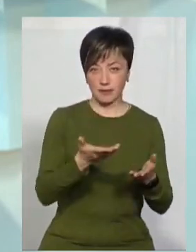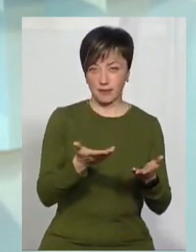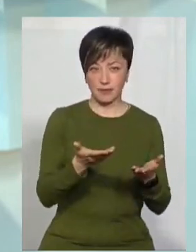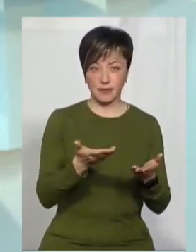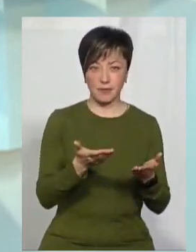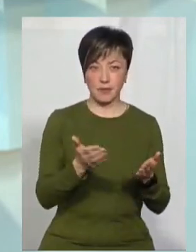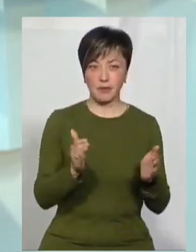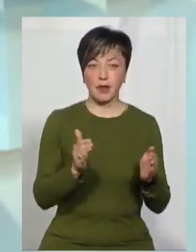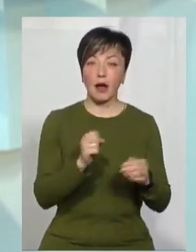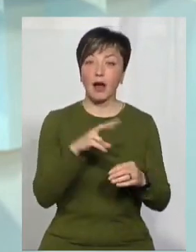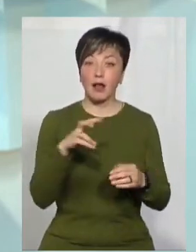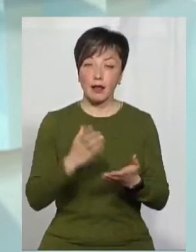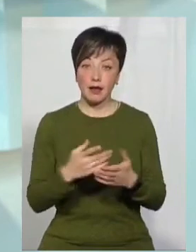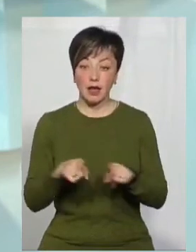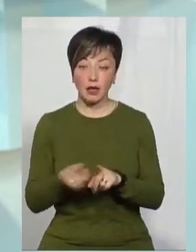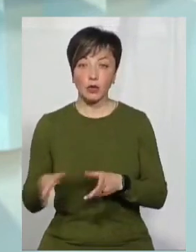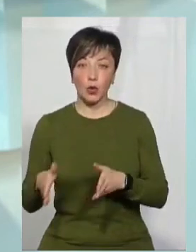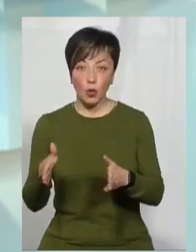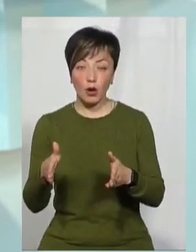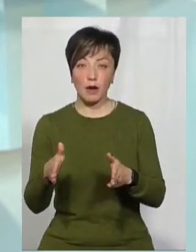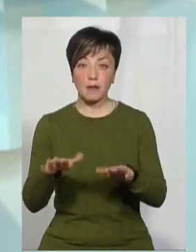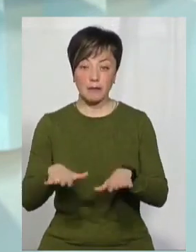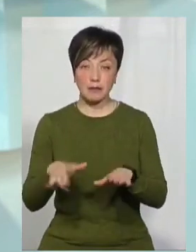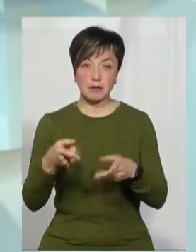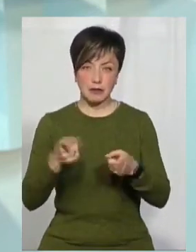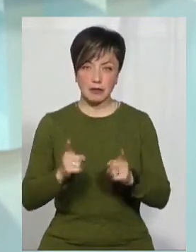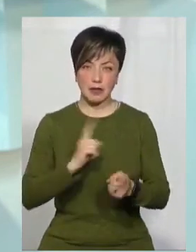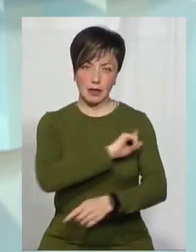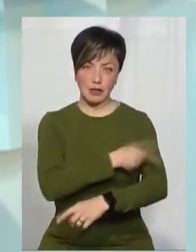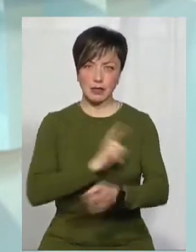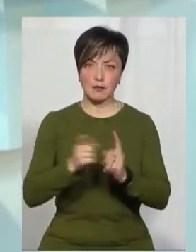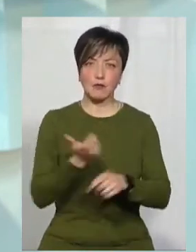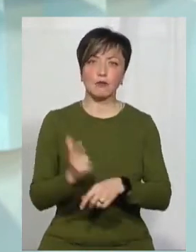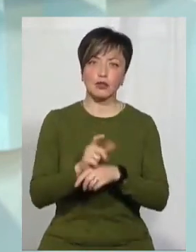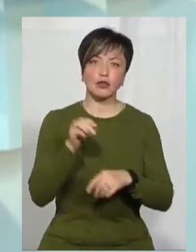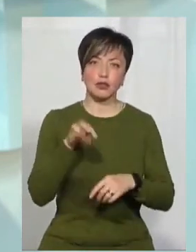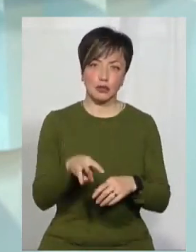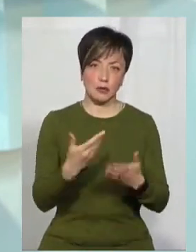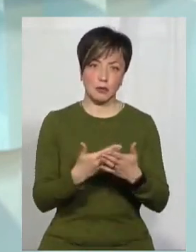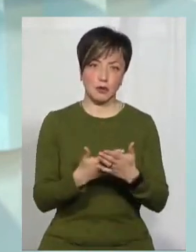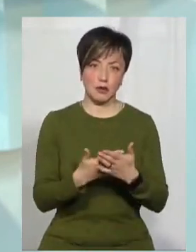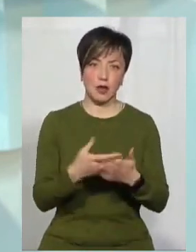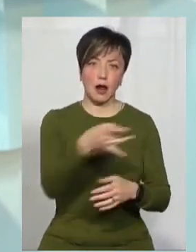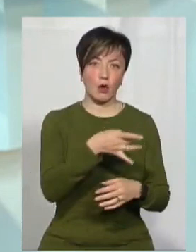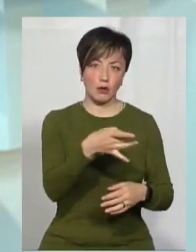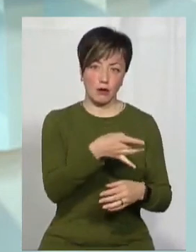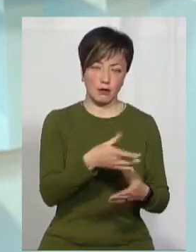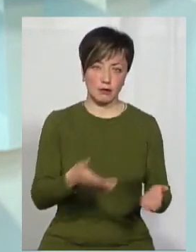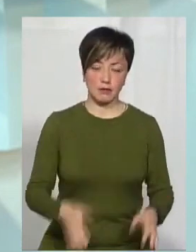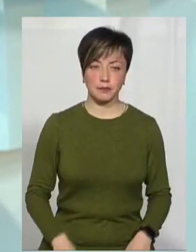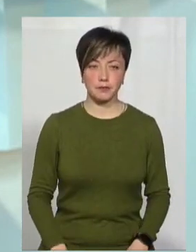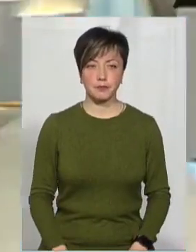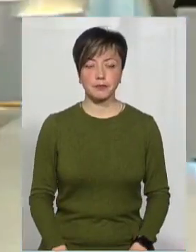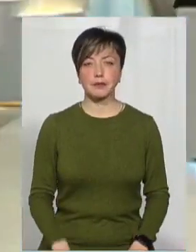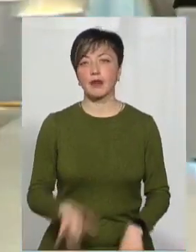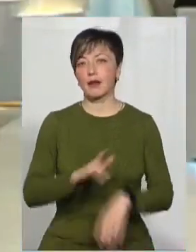ну найменша категорія, але є такі дороги, є такі ділянки доріг, на яких дійсно інтенсивність в рази більше ніж на тих самих регіональних дорогах.